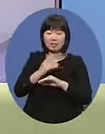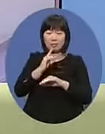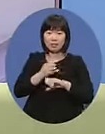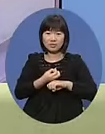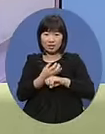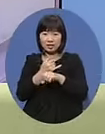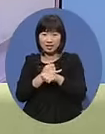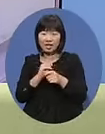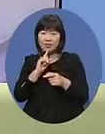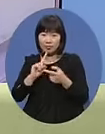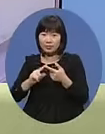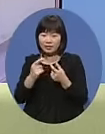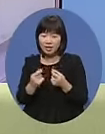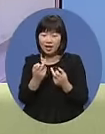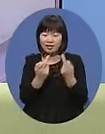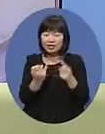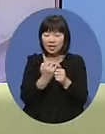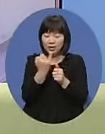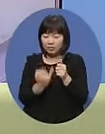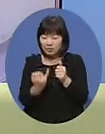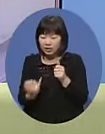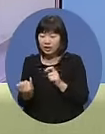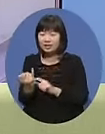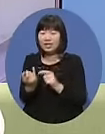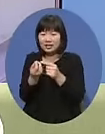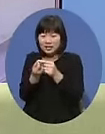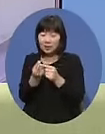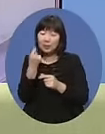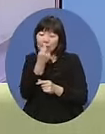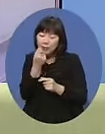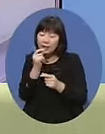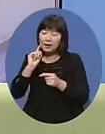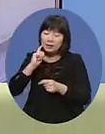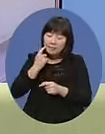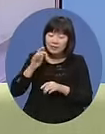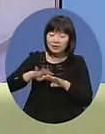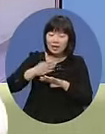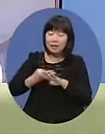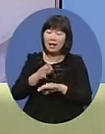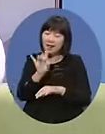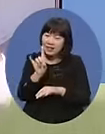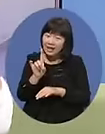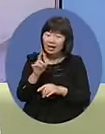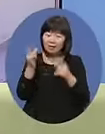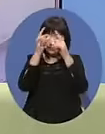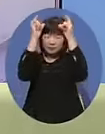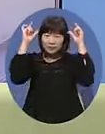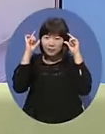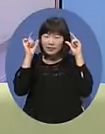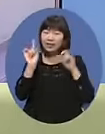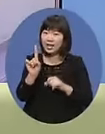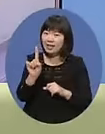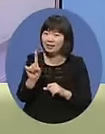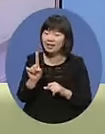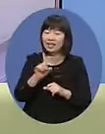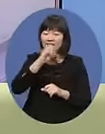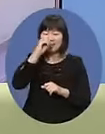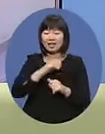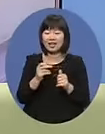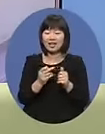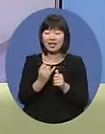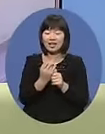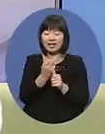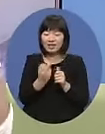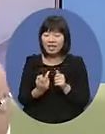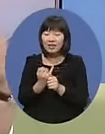네. 동서도 마찬가지인 것 같아요. 조그만 립스틱 하나라도 그저 예쁜 양말 하나라도 머리 헤어밴드 하나라도 그저 동서가